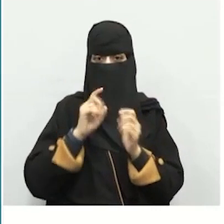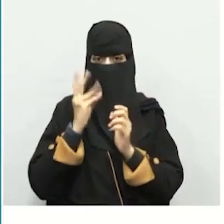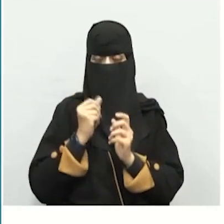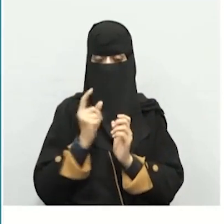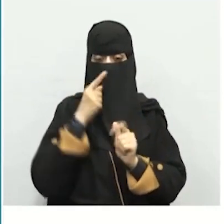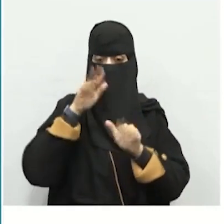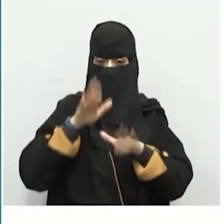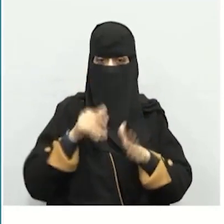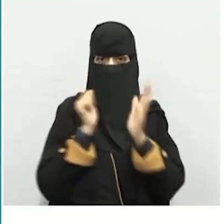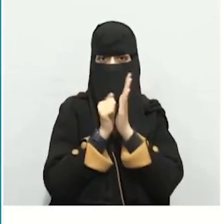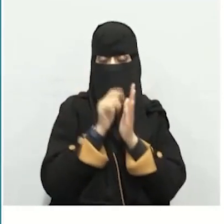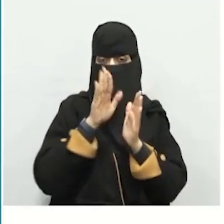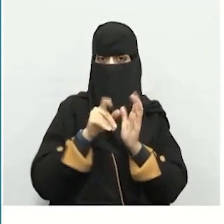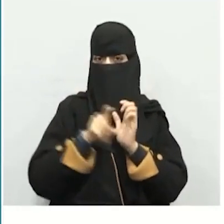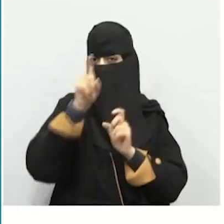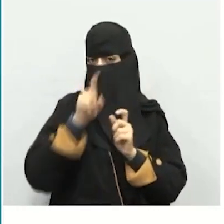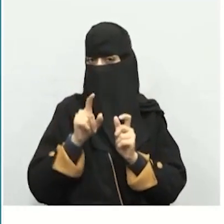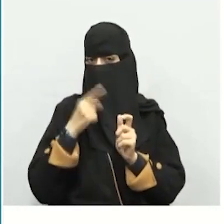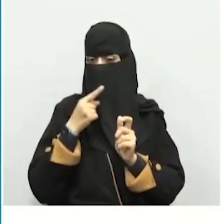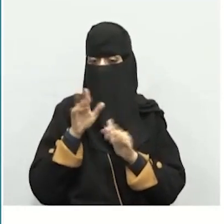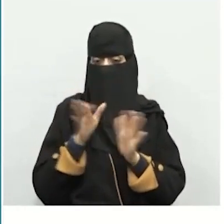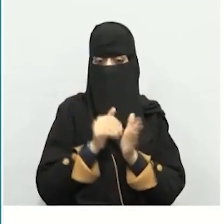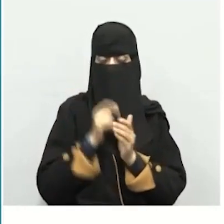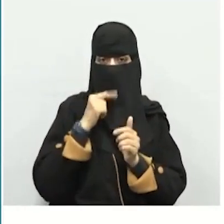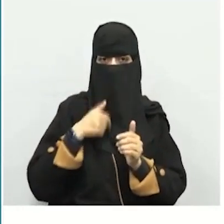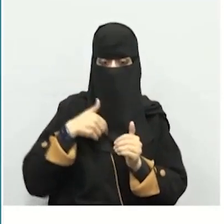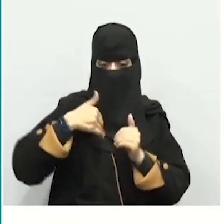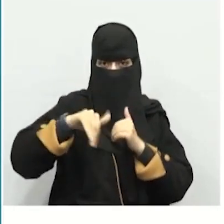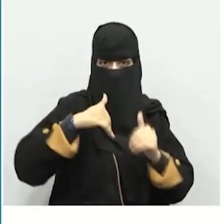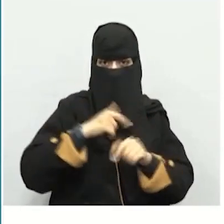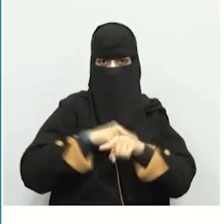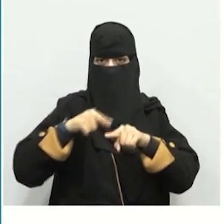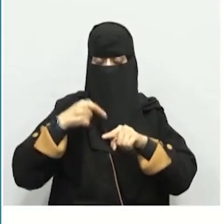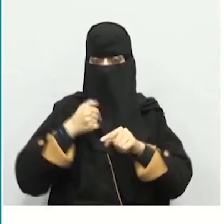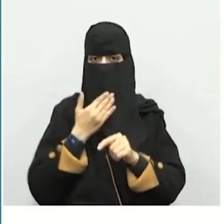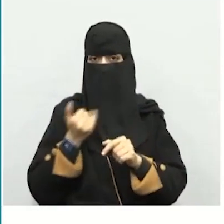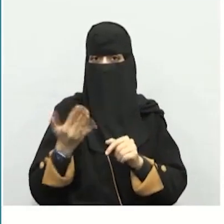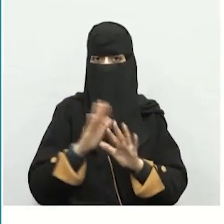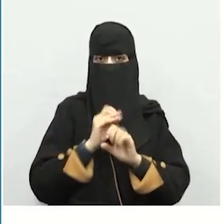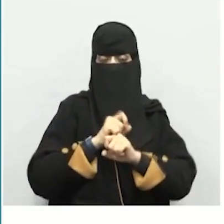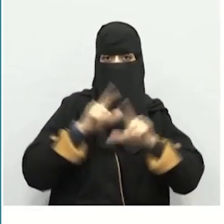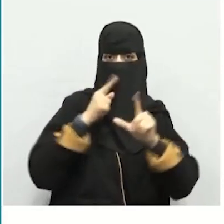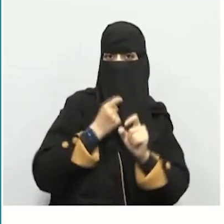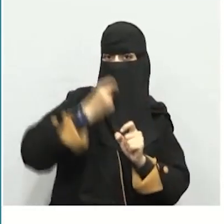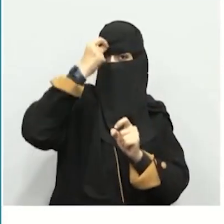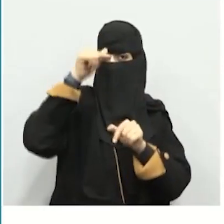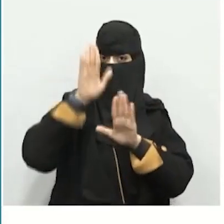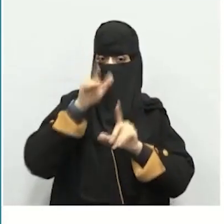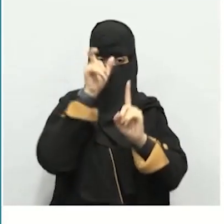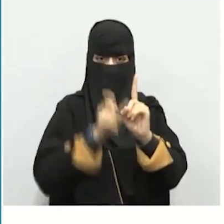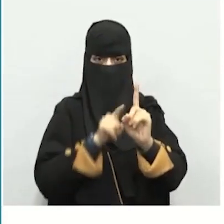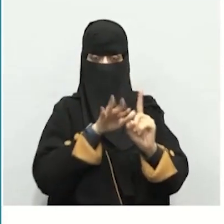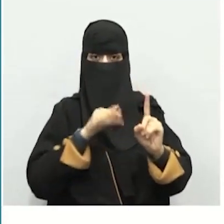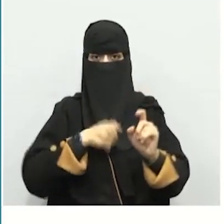لدينا واجب، سؤال الواجب يقول: السعي للخير من أبرز الصفات التي تتميز بها شخصية